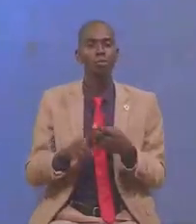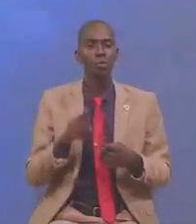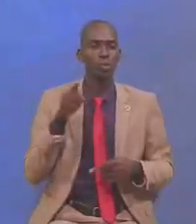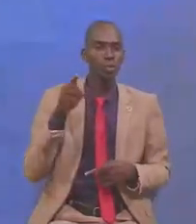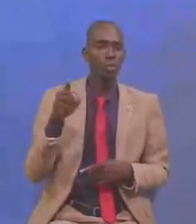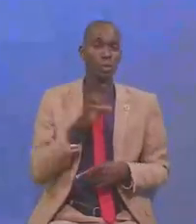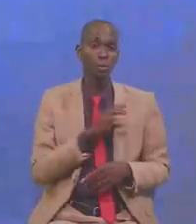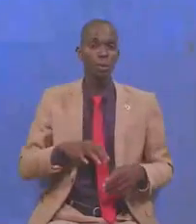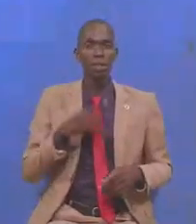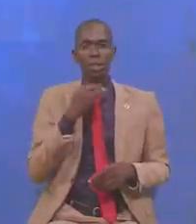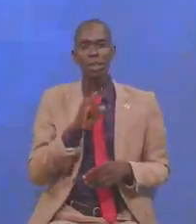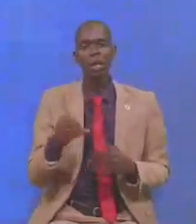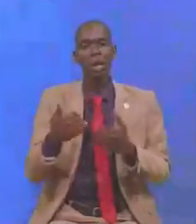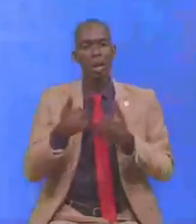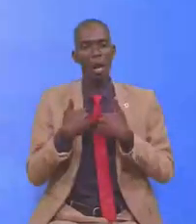moi, Seigneur.